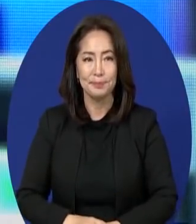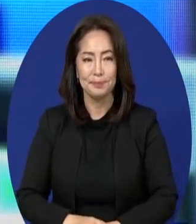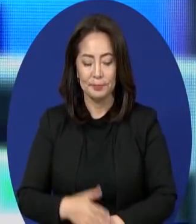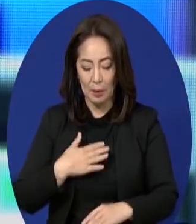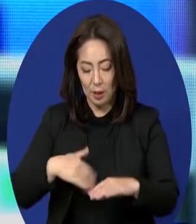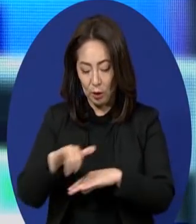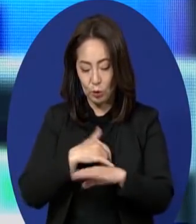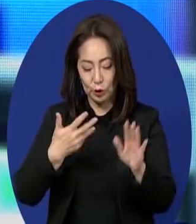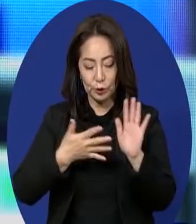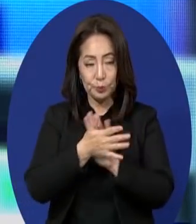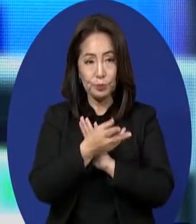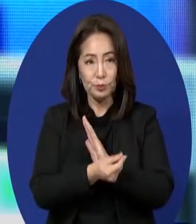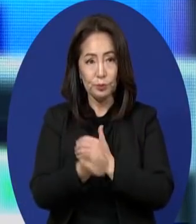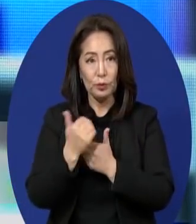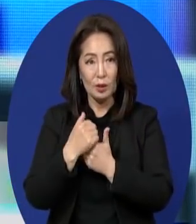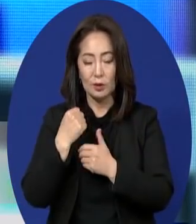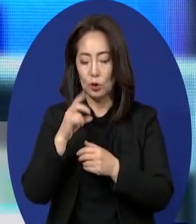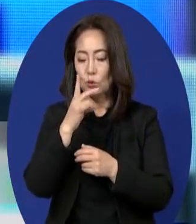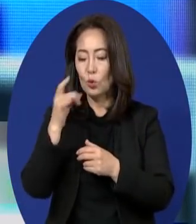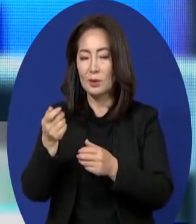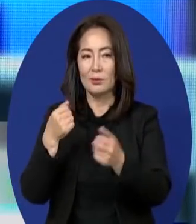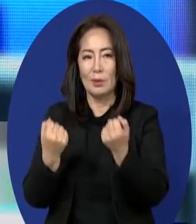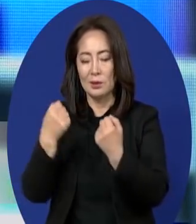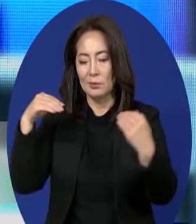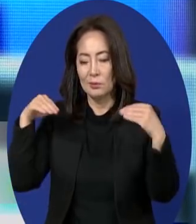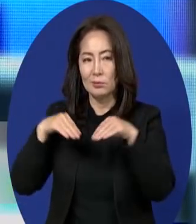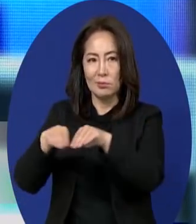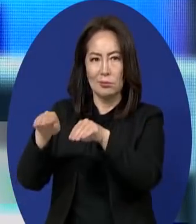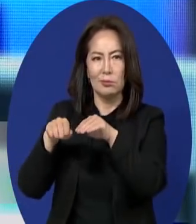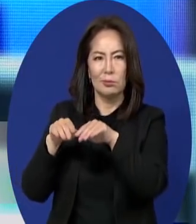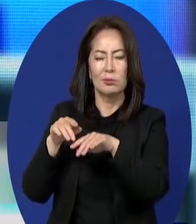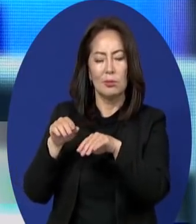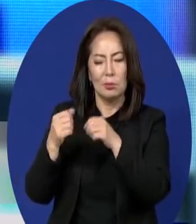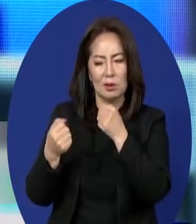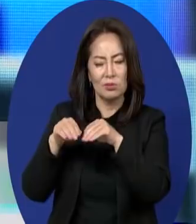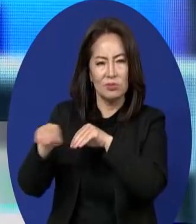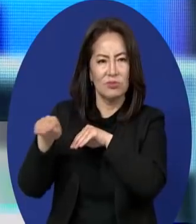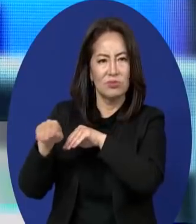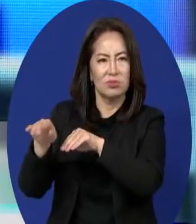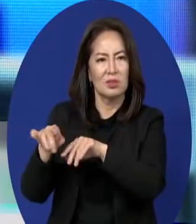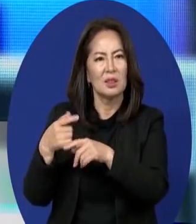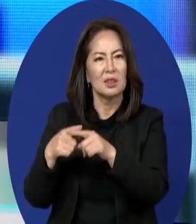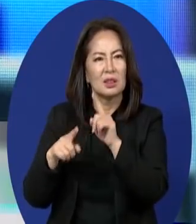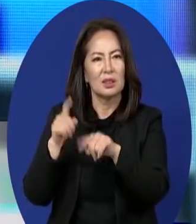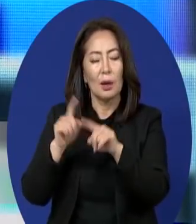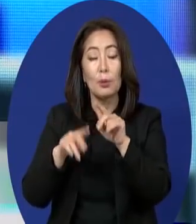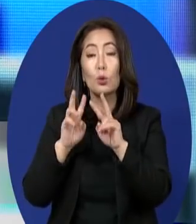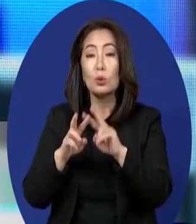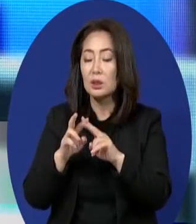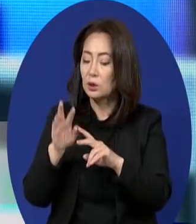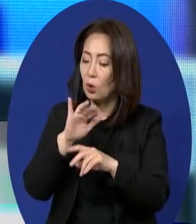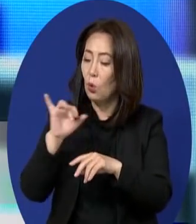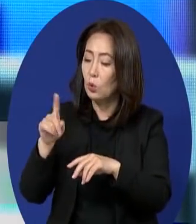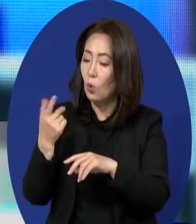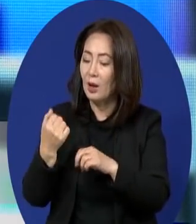Манай улсын төсвийн гол бүрдүүлэгч нүүрс экспортын тээвэр баруун хязгаар Ховд аймагт хэрхэн үргэлжилж байгаа тухай мэдээллээр хөтөлбөрөөр үргэлжлүүлье. Уулуурхан